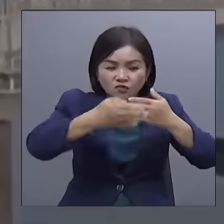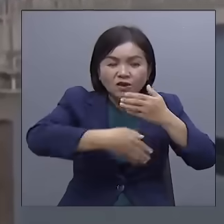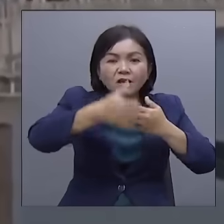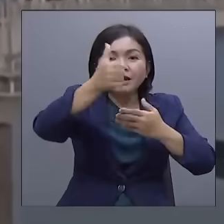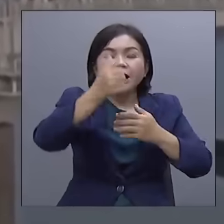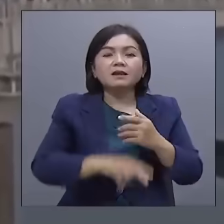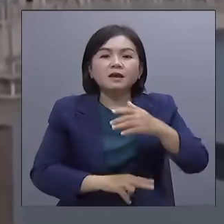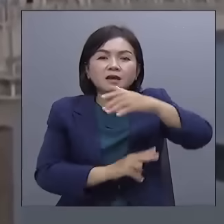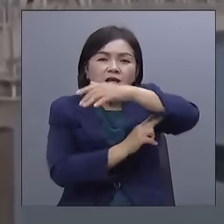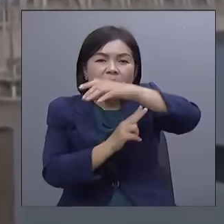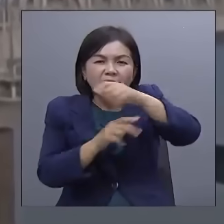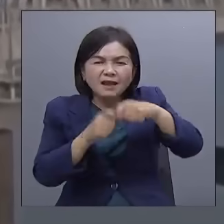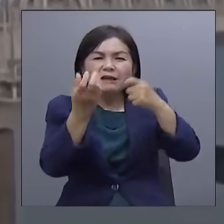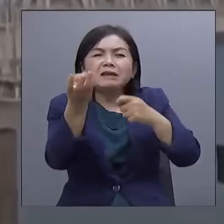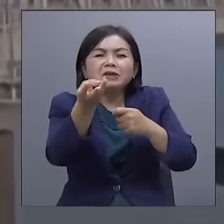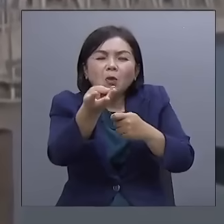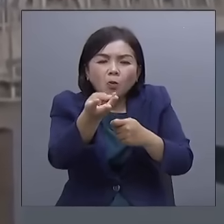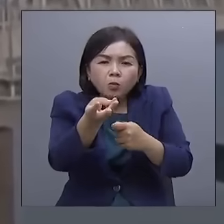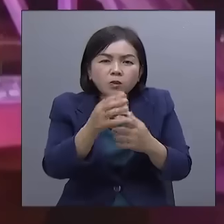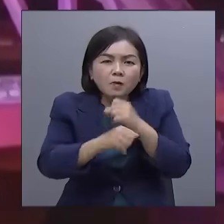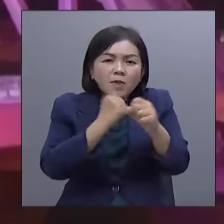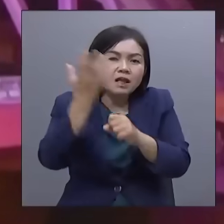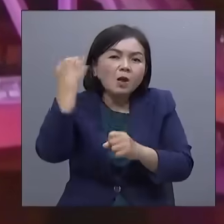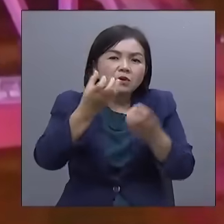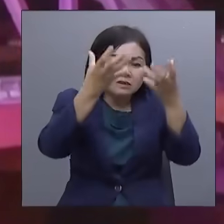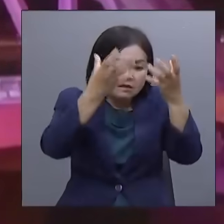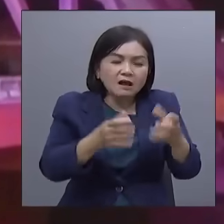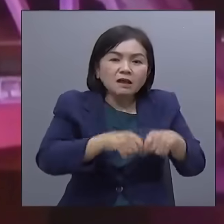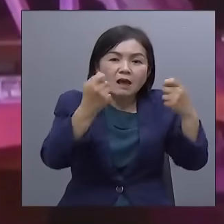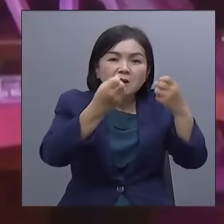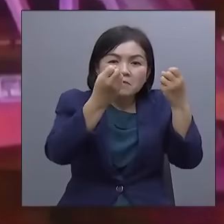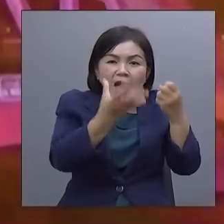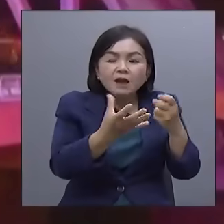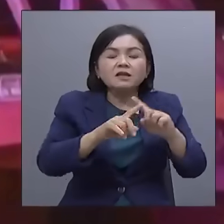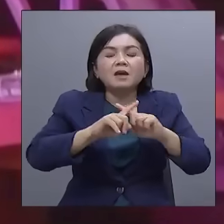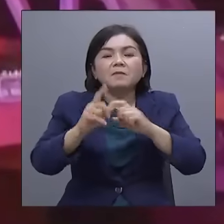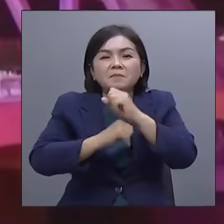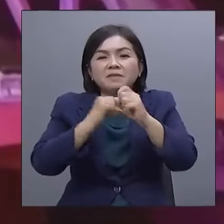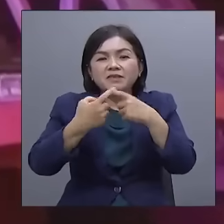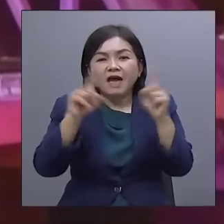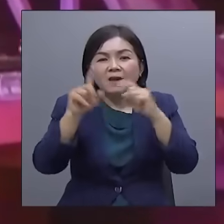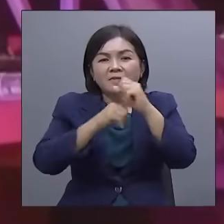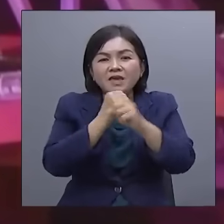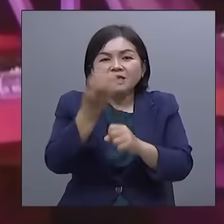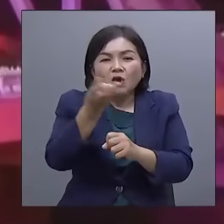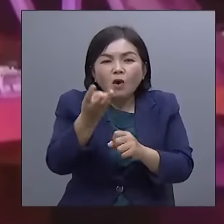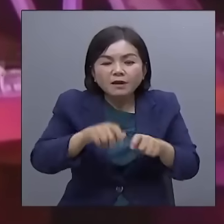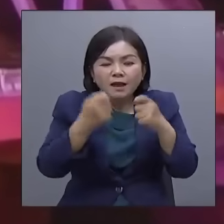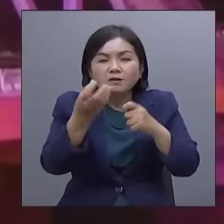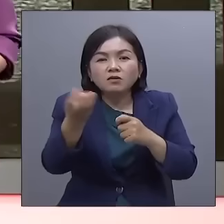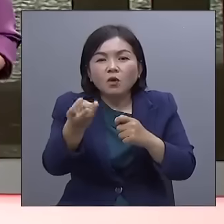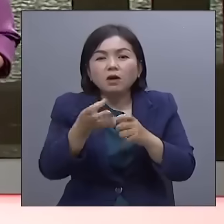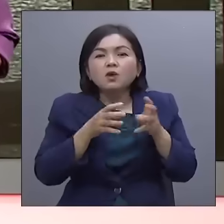หายไม่มากเท่ากับครั้งที่แล้วอาจจะเป็นเพราะรอบนี้ใช้วิธีการโจมตีที่แตกต่างออกไปค่ะ